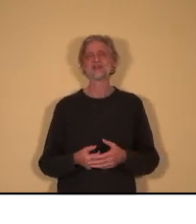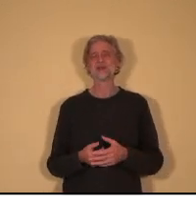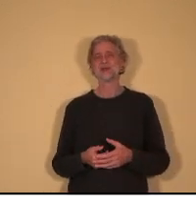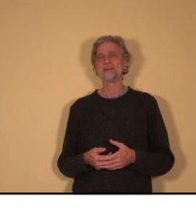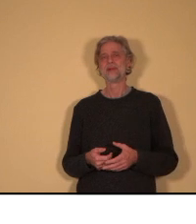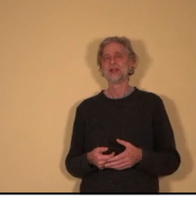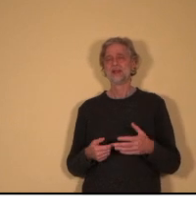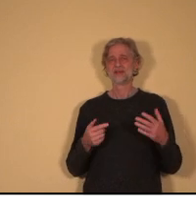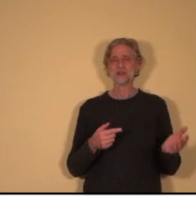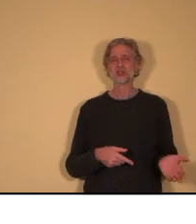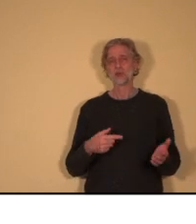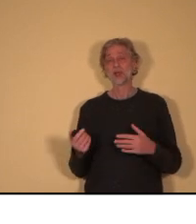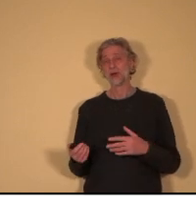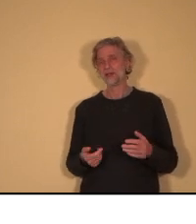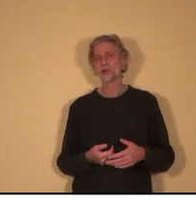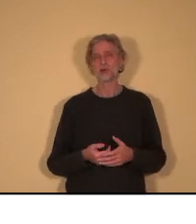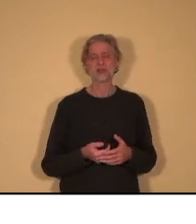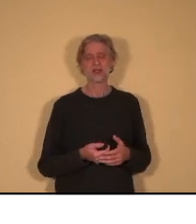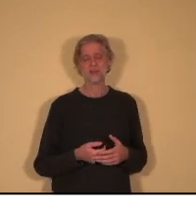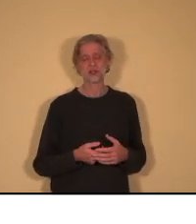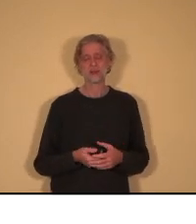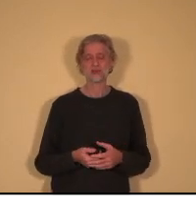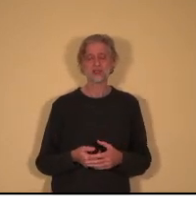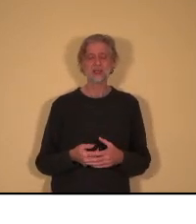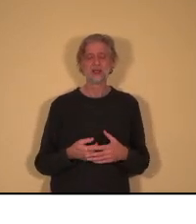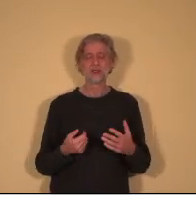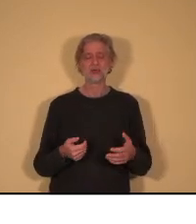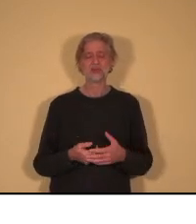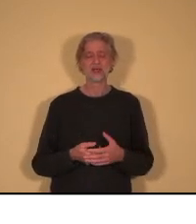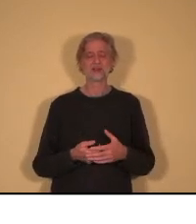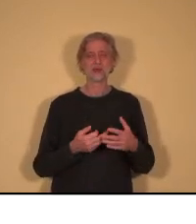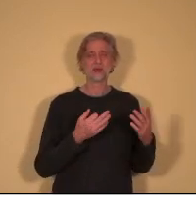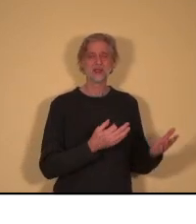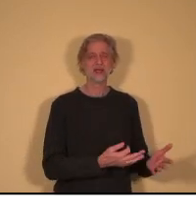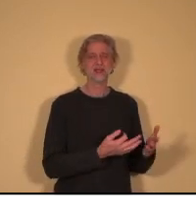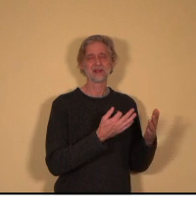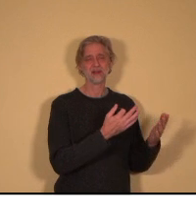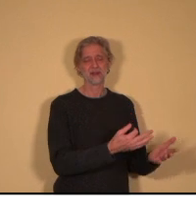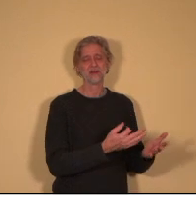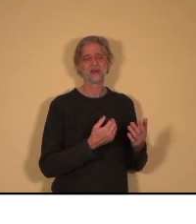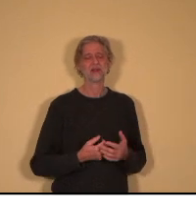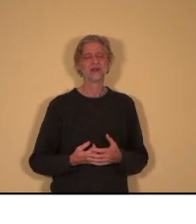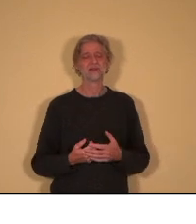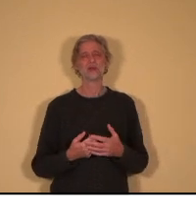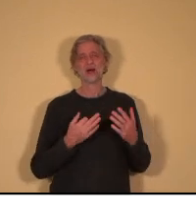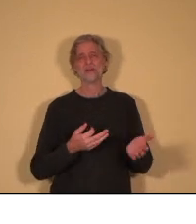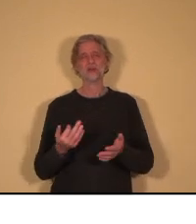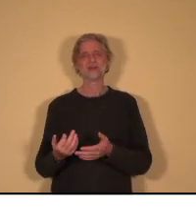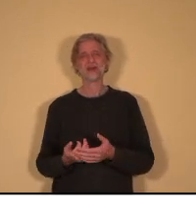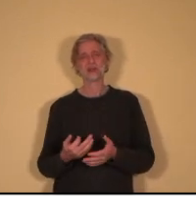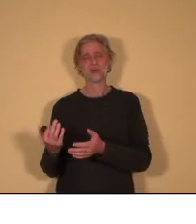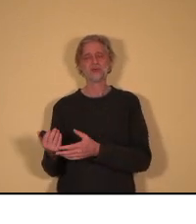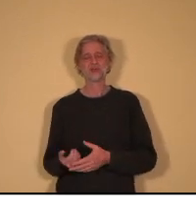auch ein sehr wichtiges Zwischen- und auch Endprodukt in der chemischen Industrie. auch diese Reaktion direkt. CO2